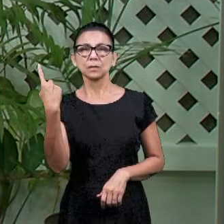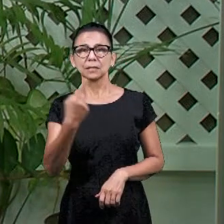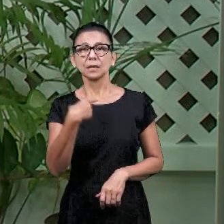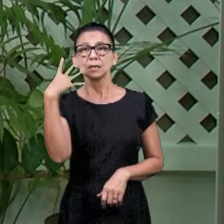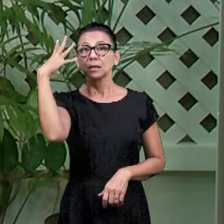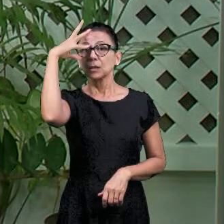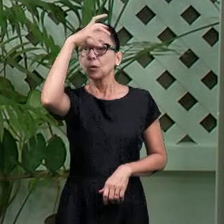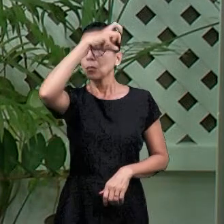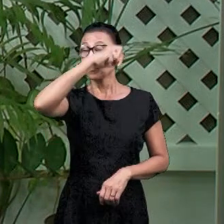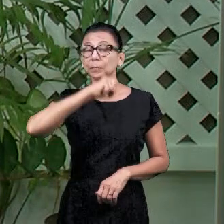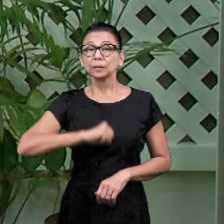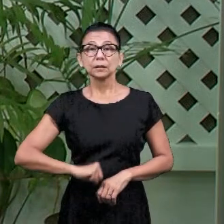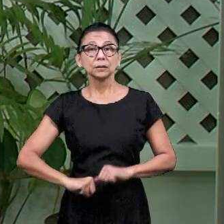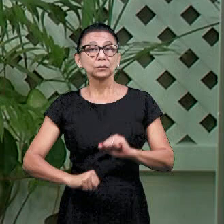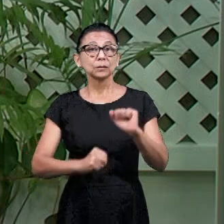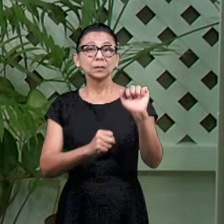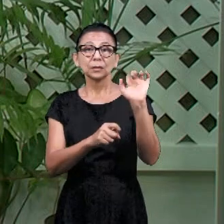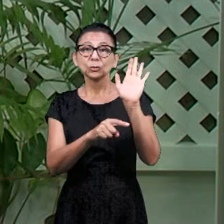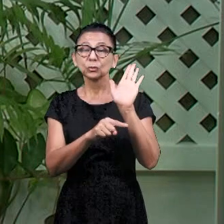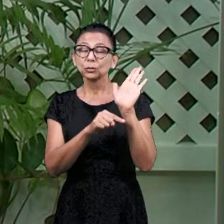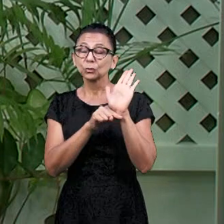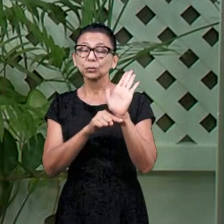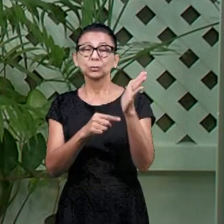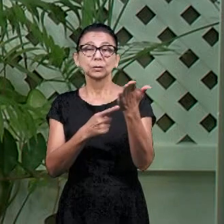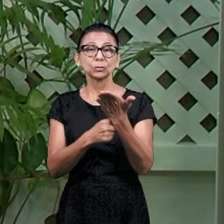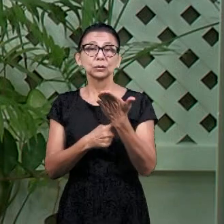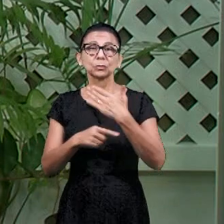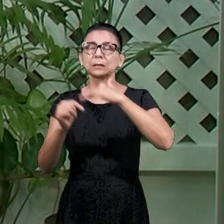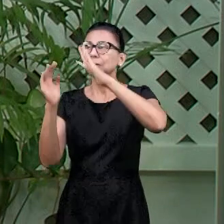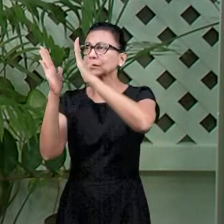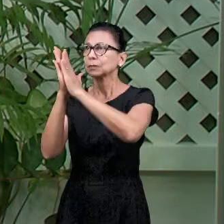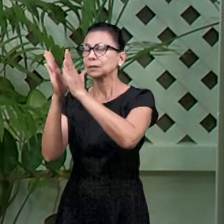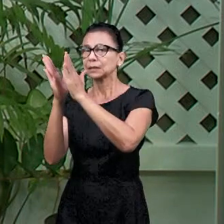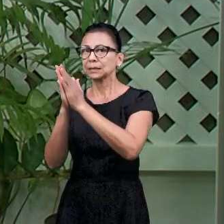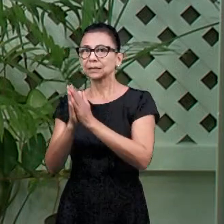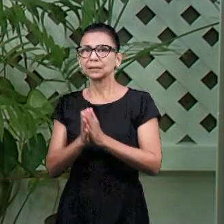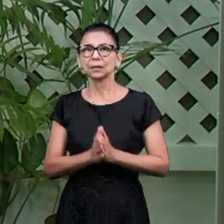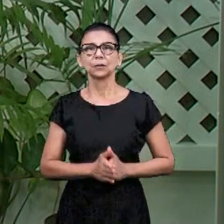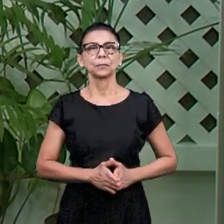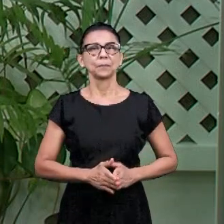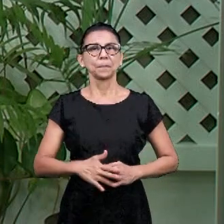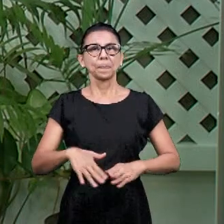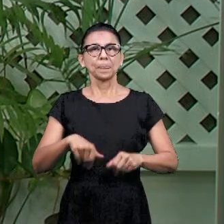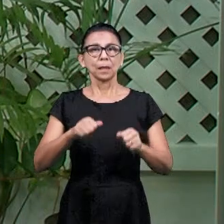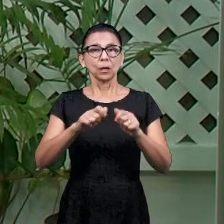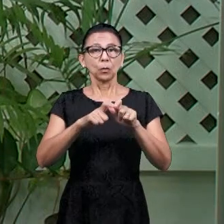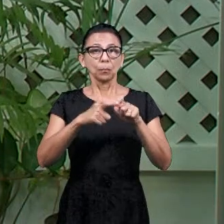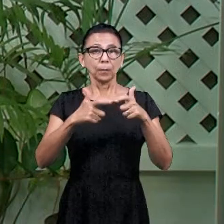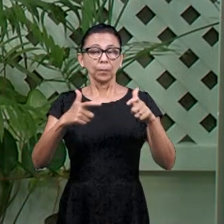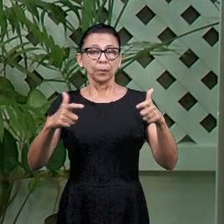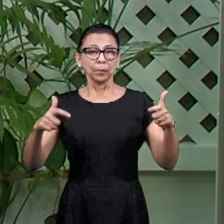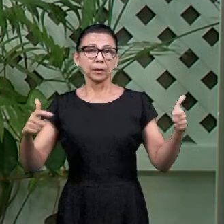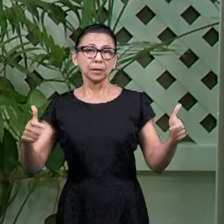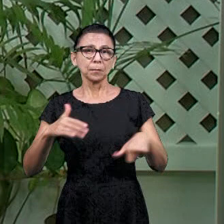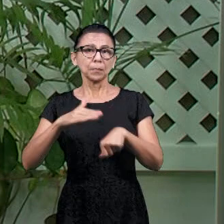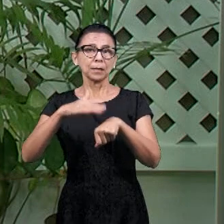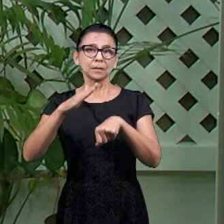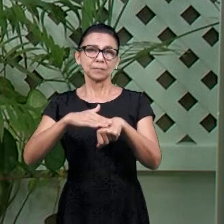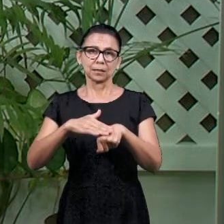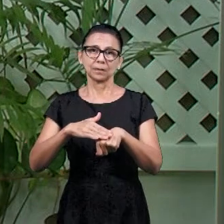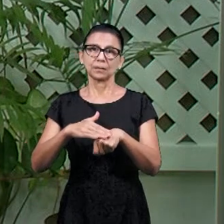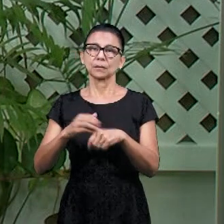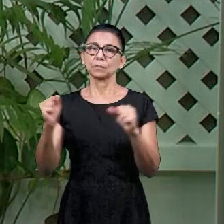limites. Donc, je demande votre compréhension, que vous nous aidiez en prière chaque fois plus. Nous avons un plus grand